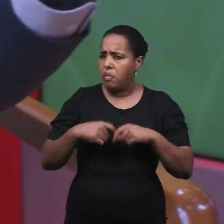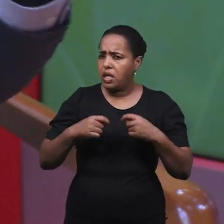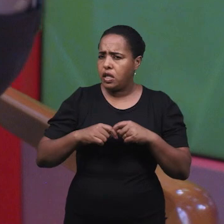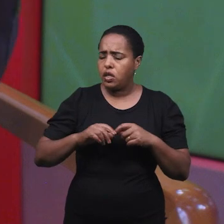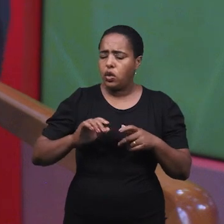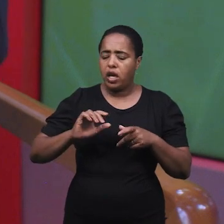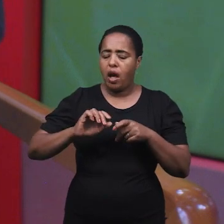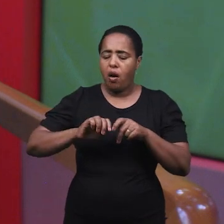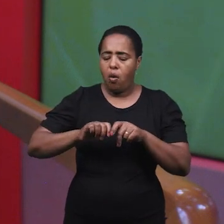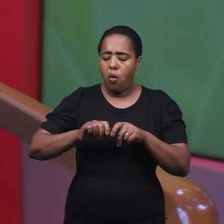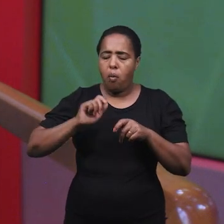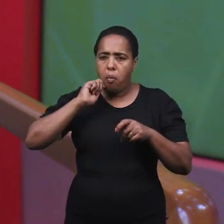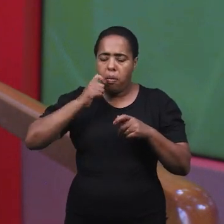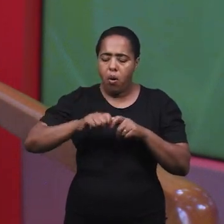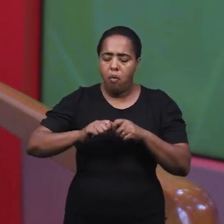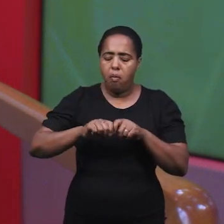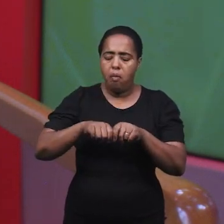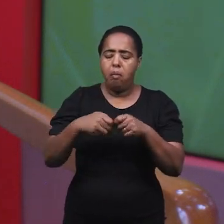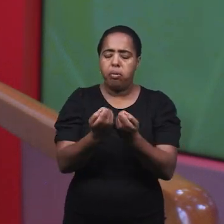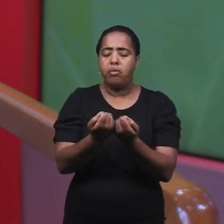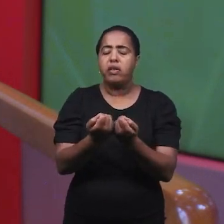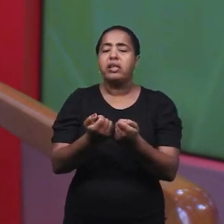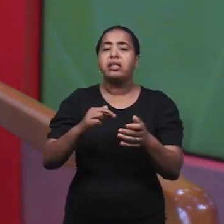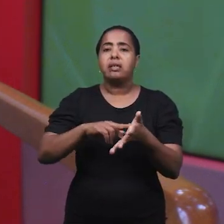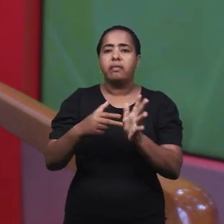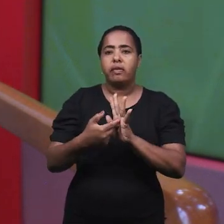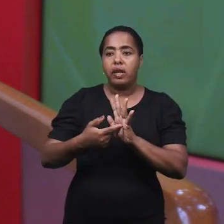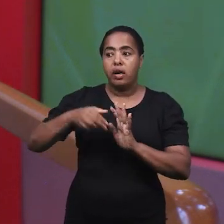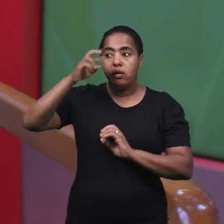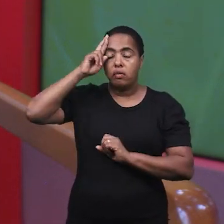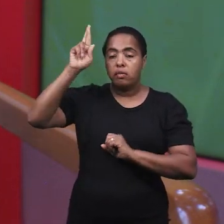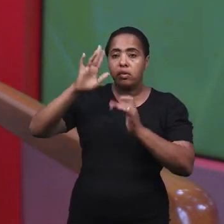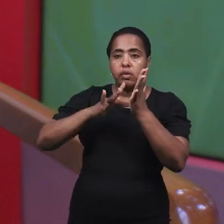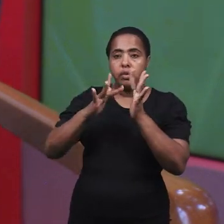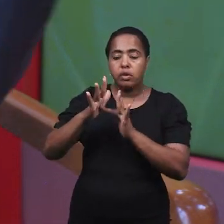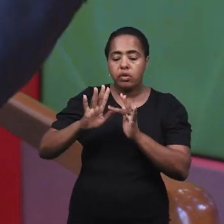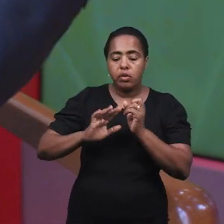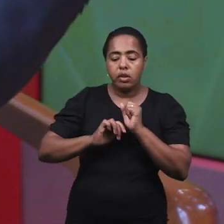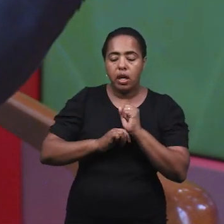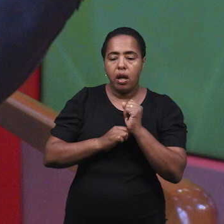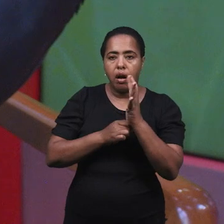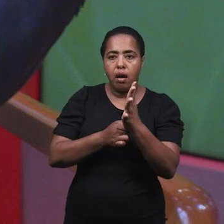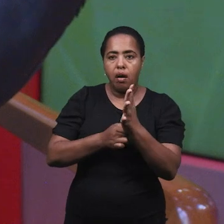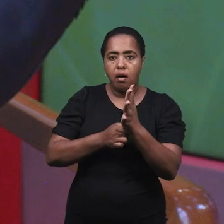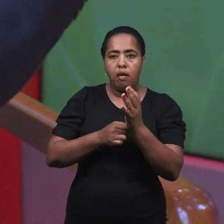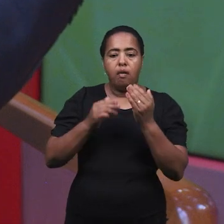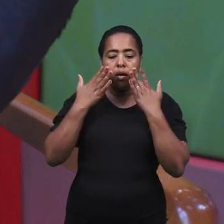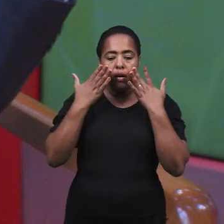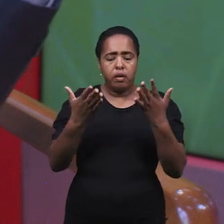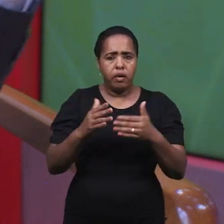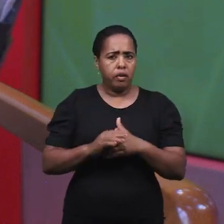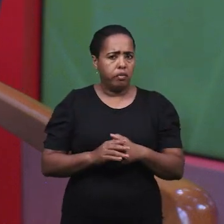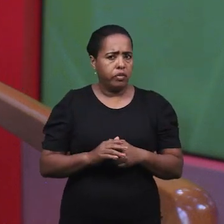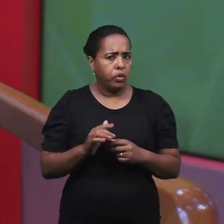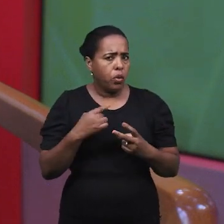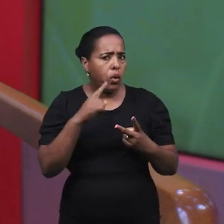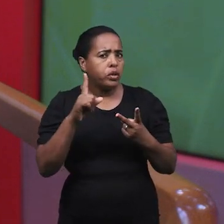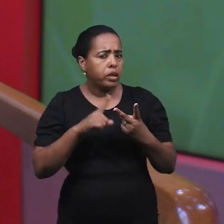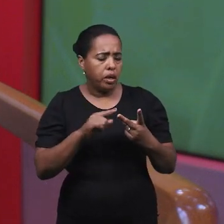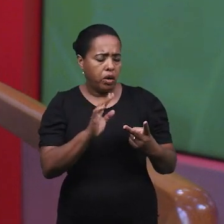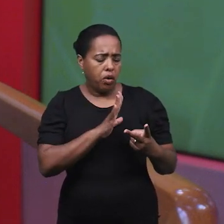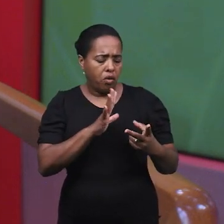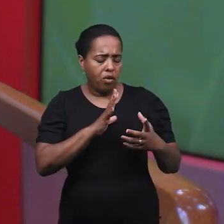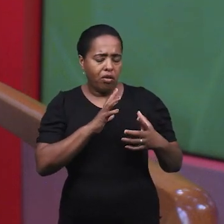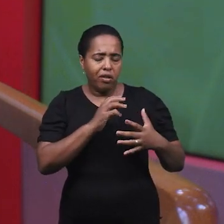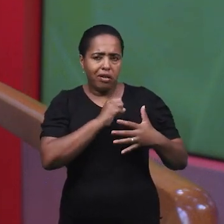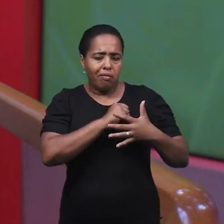le cœur brûlait. Mais il ne suffit pas avoir votre cœur qui brûlait. Ah, je suis allé en culte, c'était